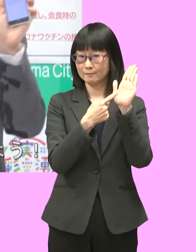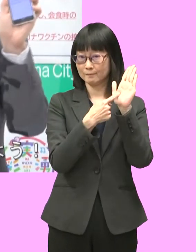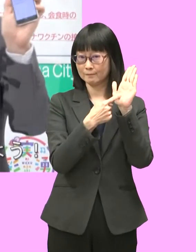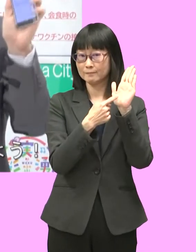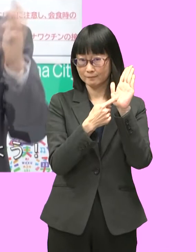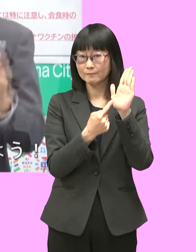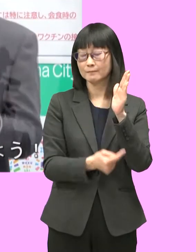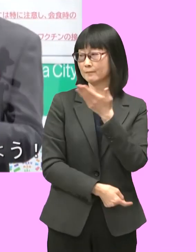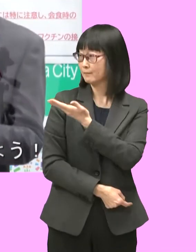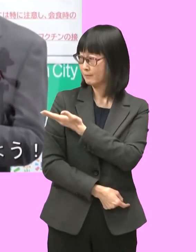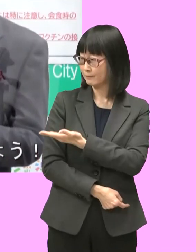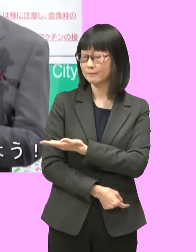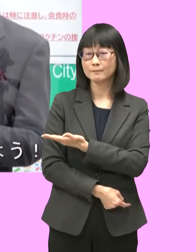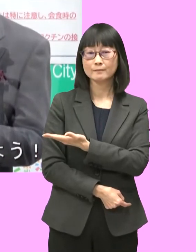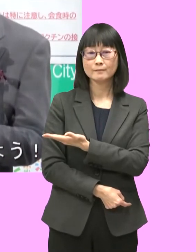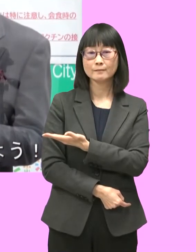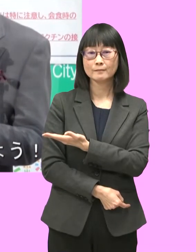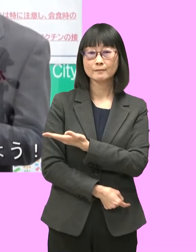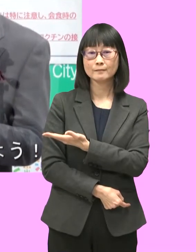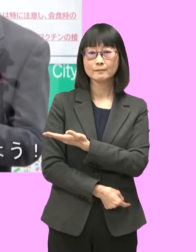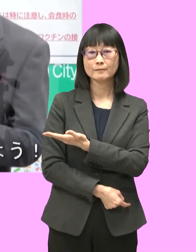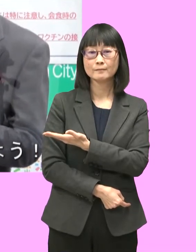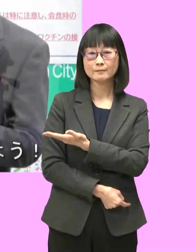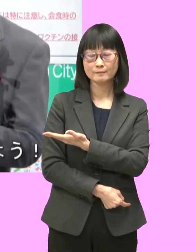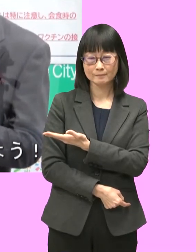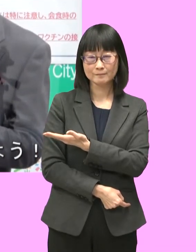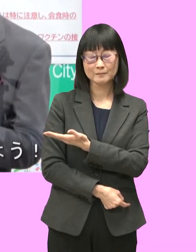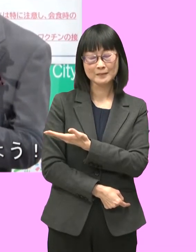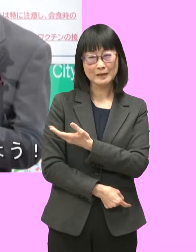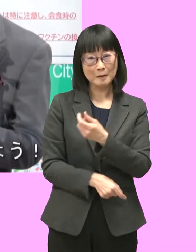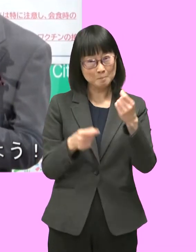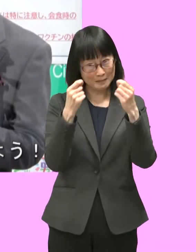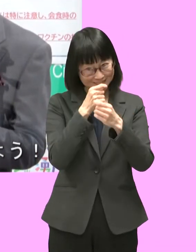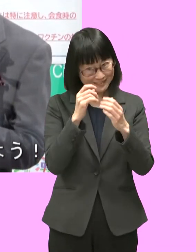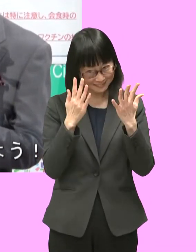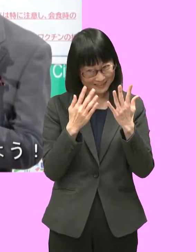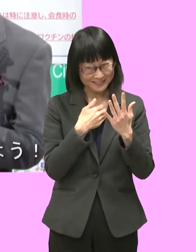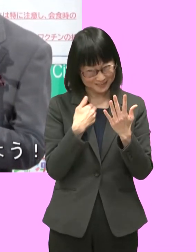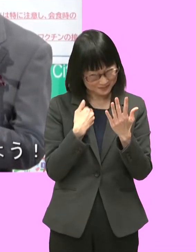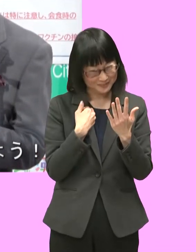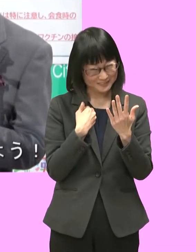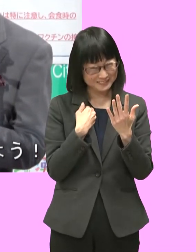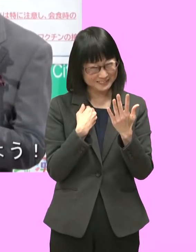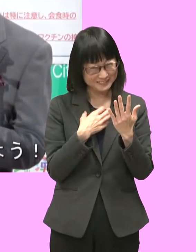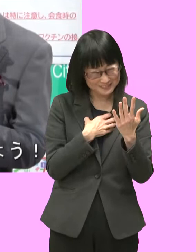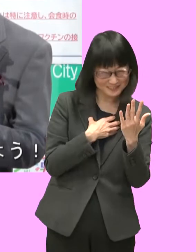てまいりました。で間違ってないといいんですけど、